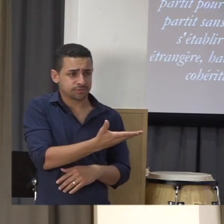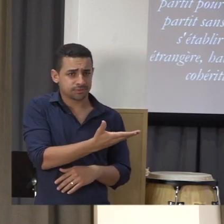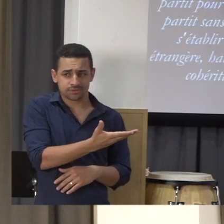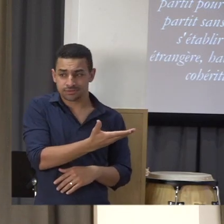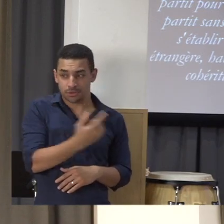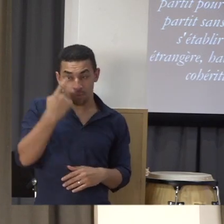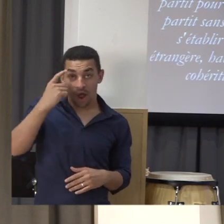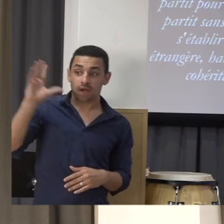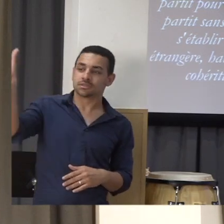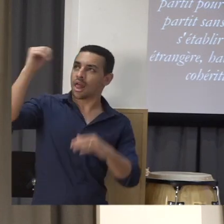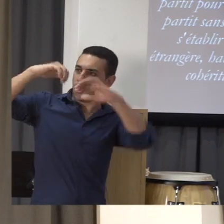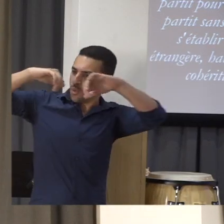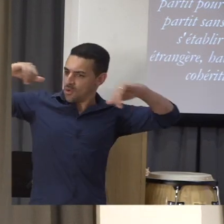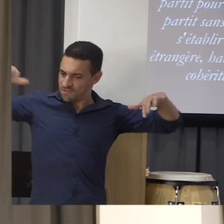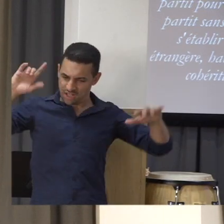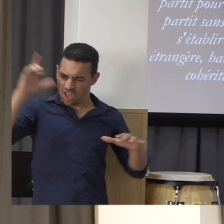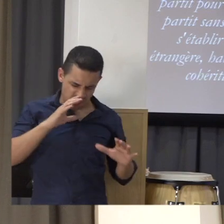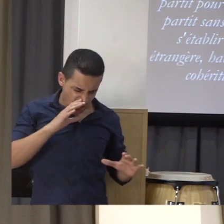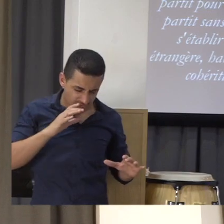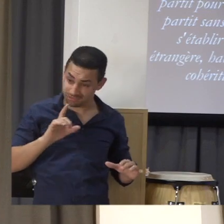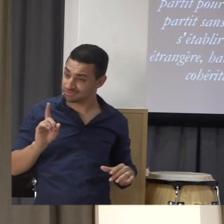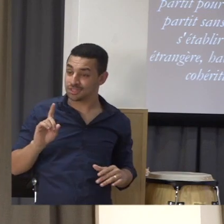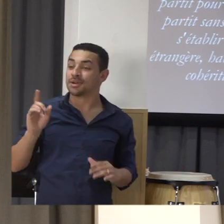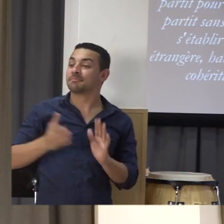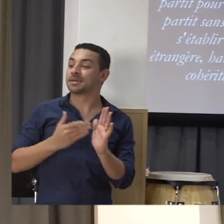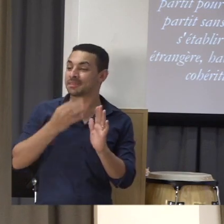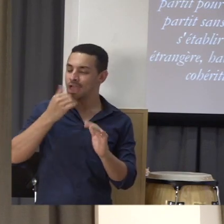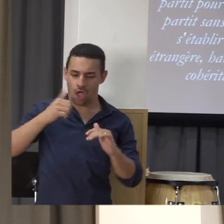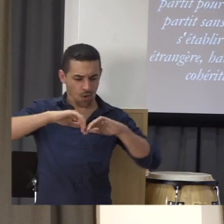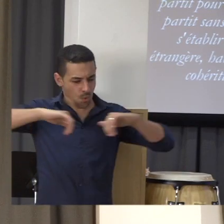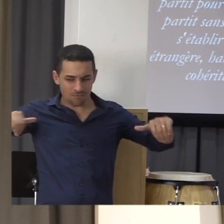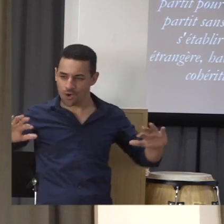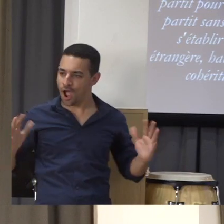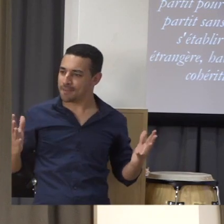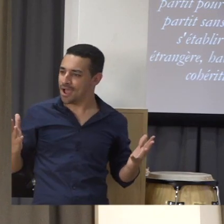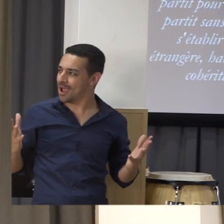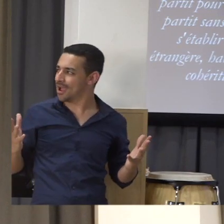Vous croyez que le ciel s'est ouvert? Le seul endroit où le ciel s'ouvre, la Bible le mentionne aussi.